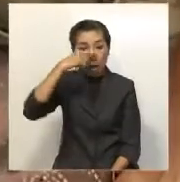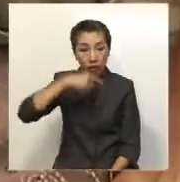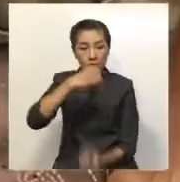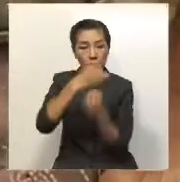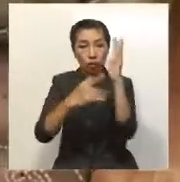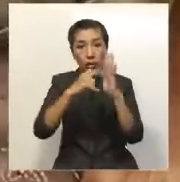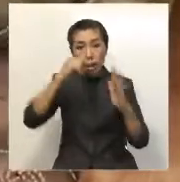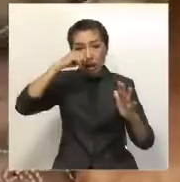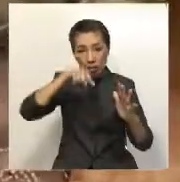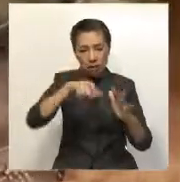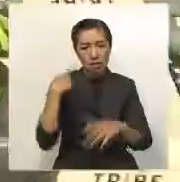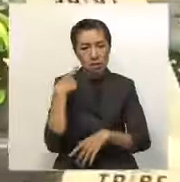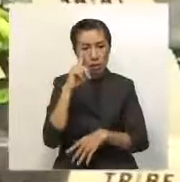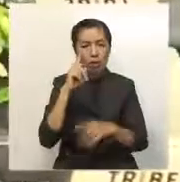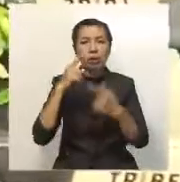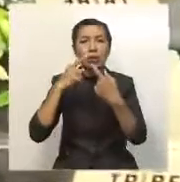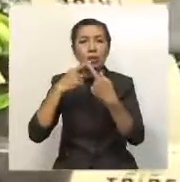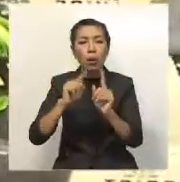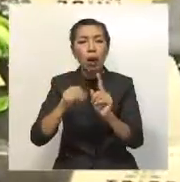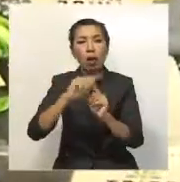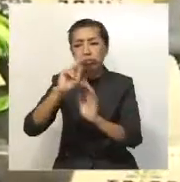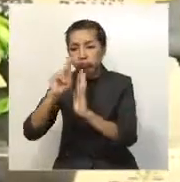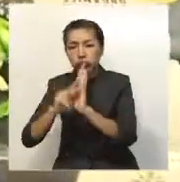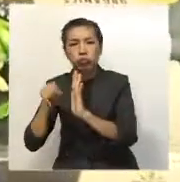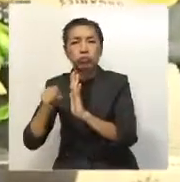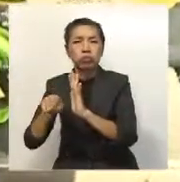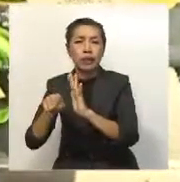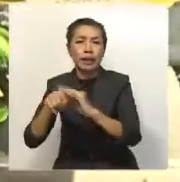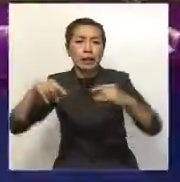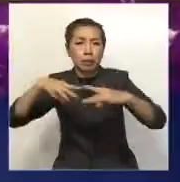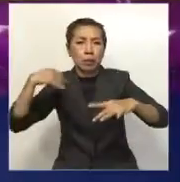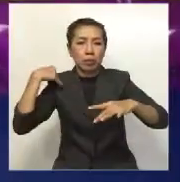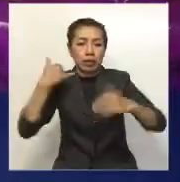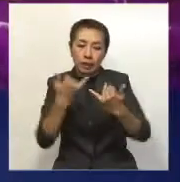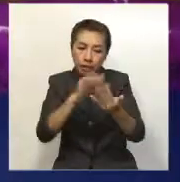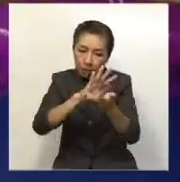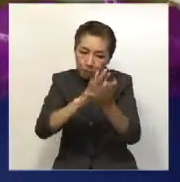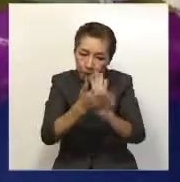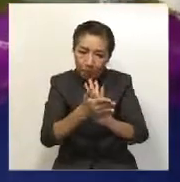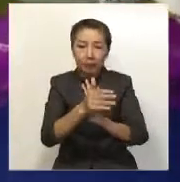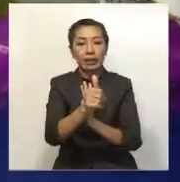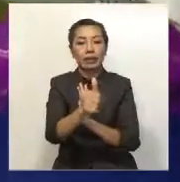ไทย ตบอกวามีประยชน์มากแต่วาอาจจะตดข้อเรื่องของกฎไม้ต่างๆตอนนี้ก็จะเขาไปปลดลอกให้มากข้น